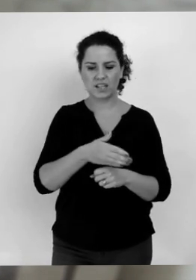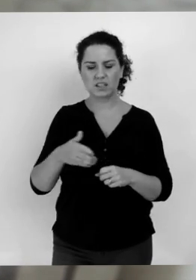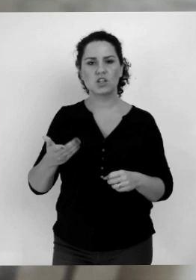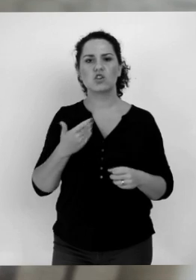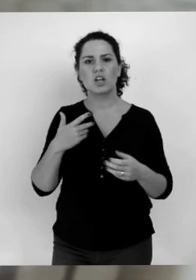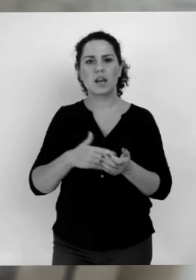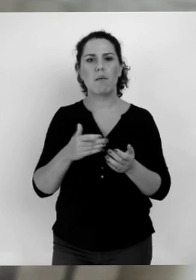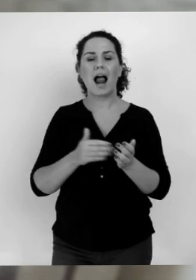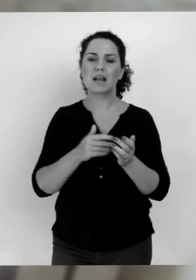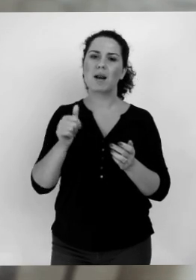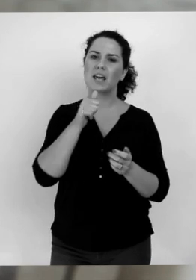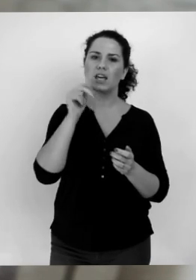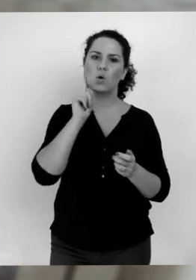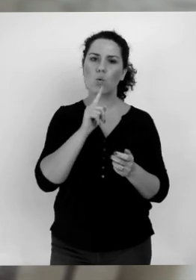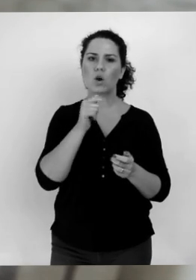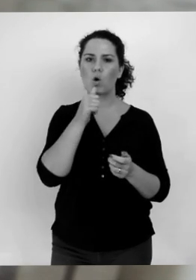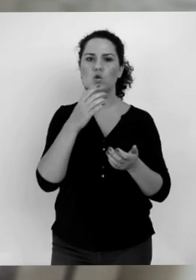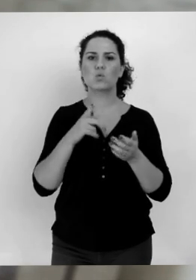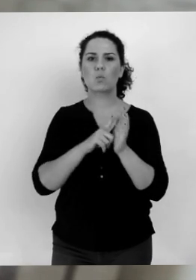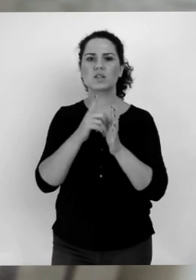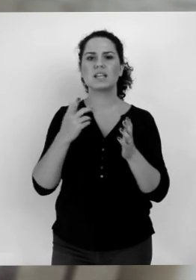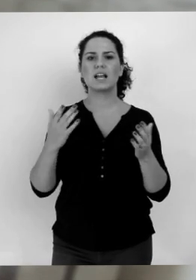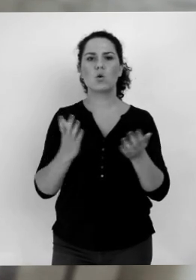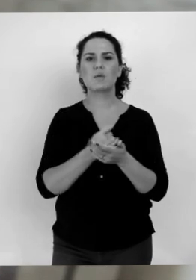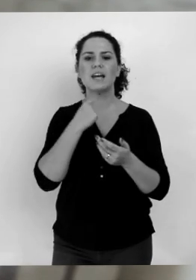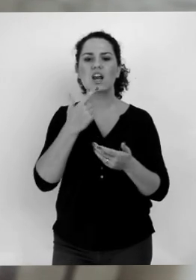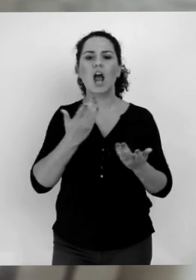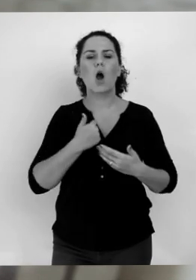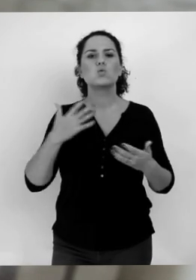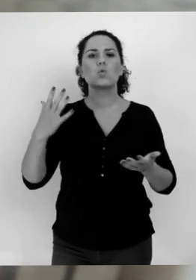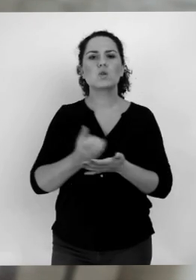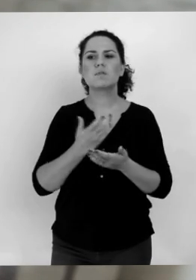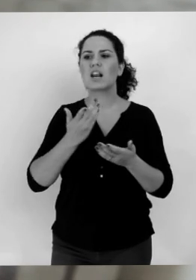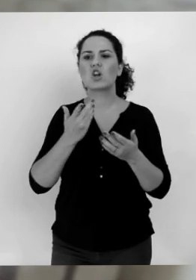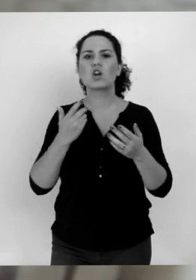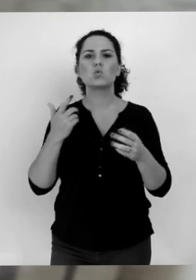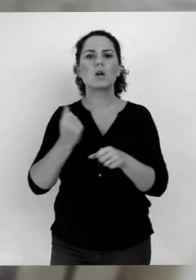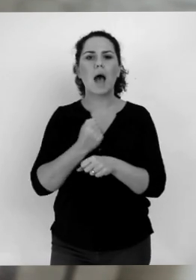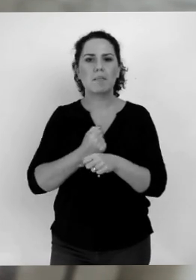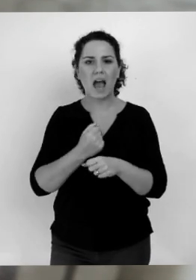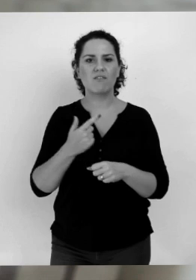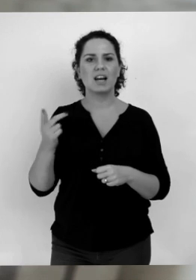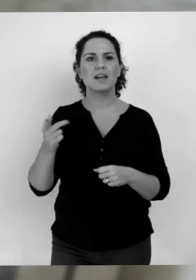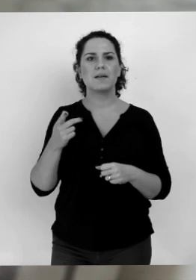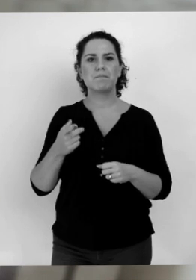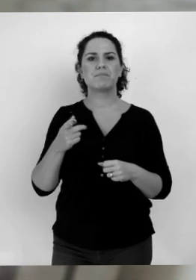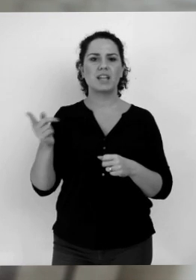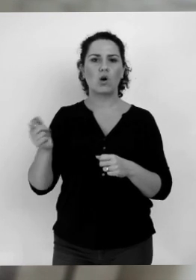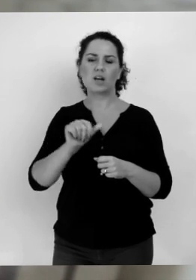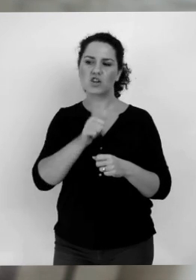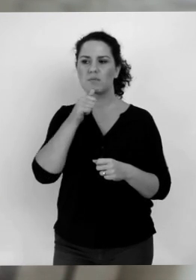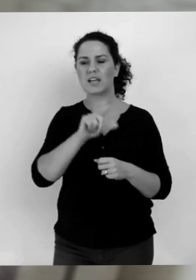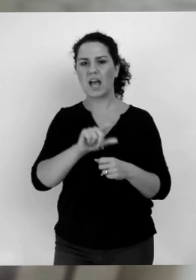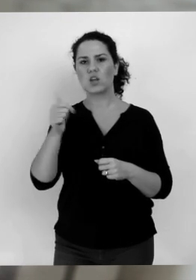a trebali bi i gluhi koji su postigli reći kako su uspjeli, što su napravili, tako da bi bilo dobro i čujući